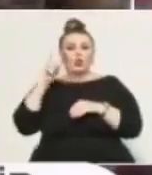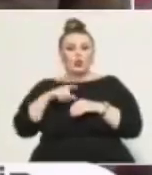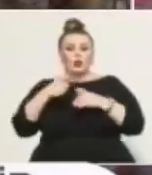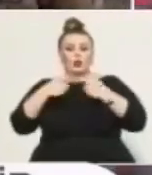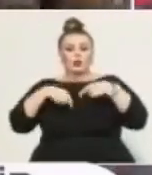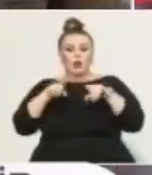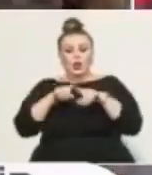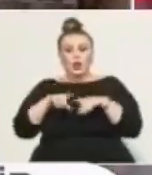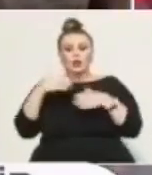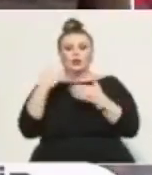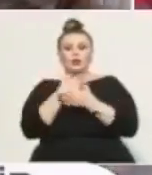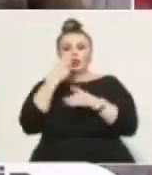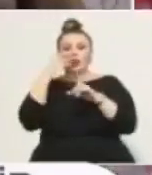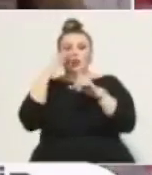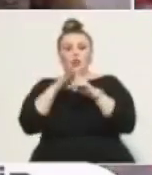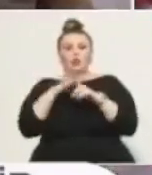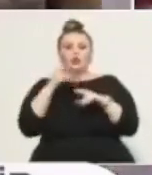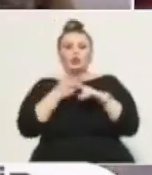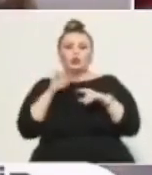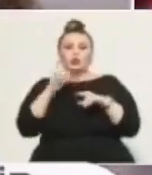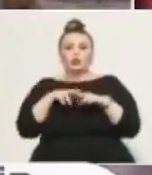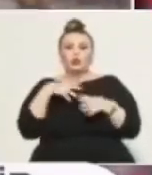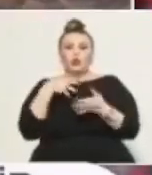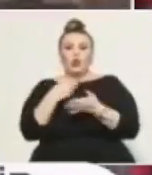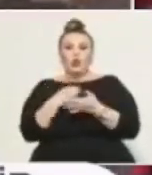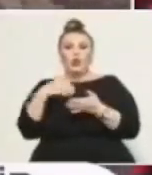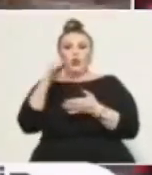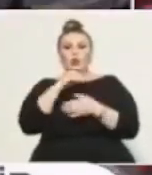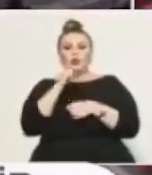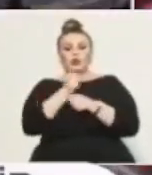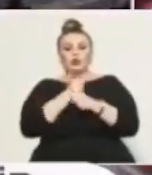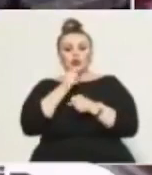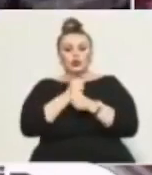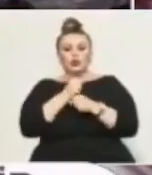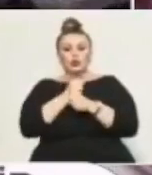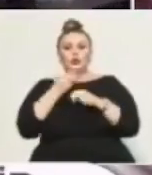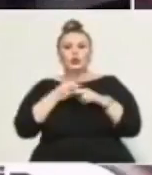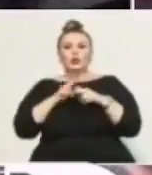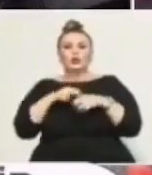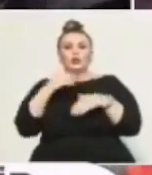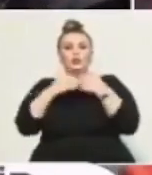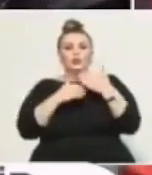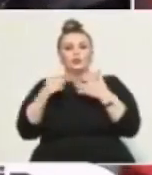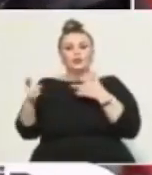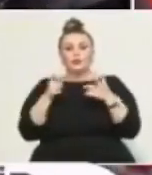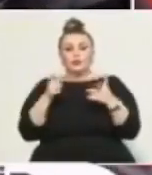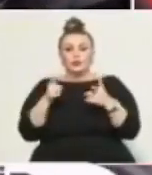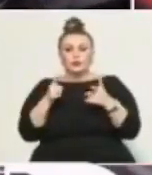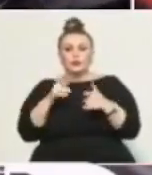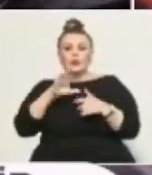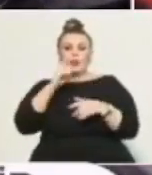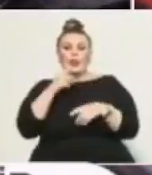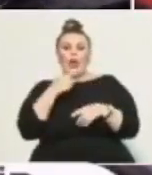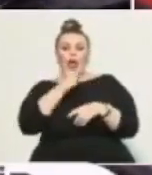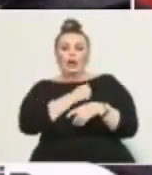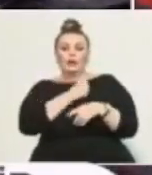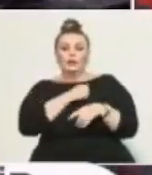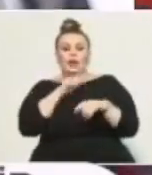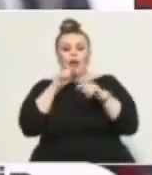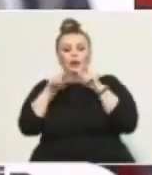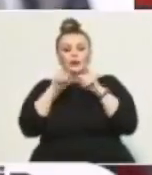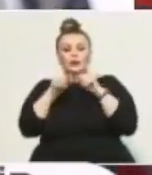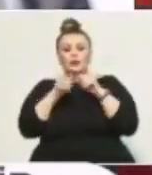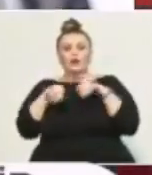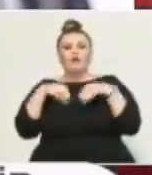ərazisinə qarşı yeni hücum üçün öz belə deyək əks hücum taktikasını hazırlayıb və hərbi ekspertlərin